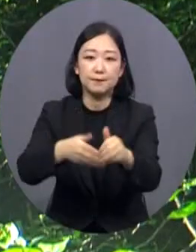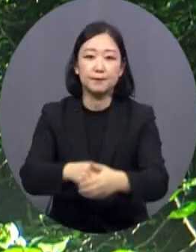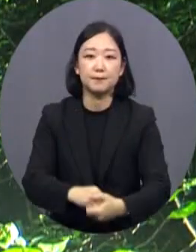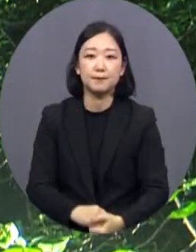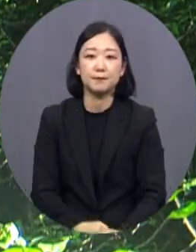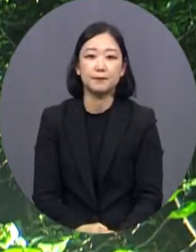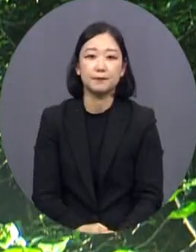강조했습니다